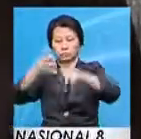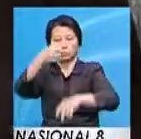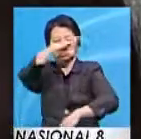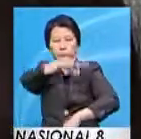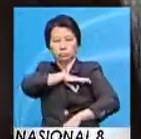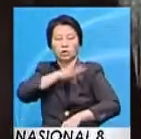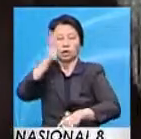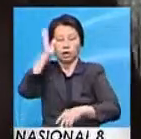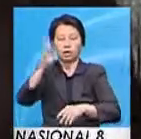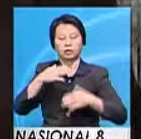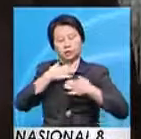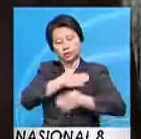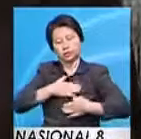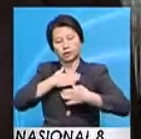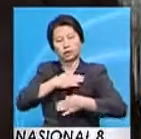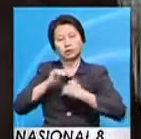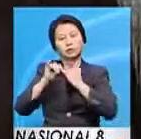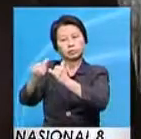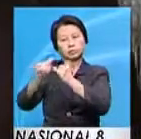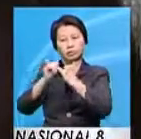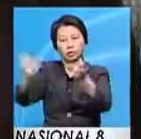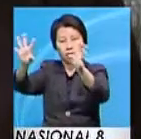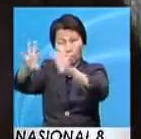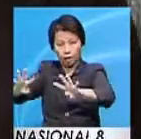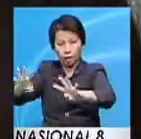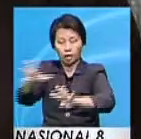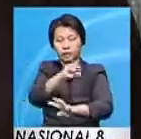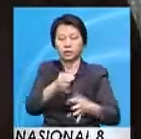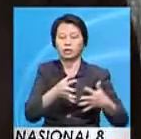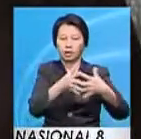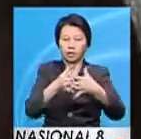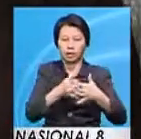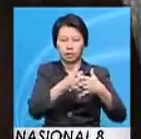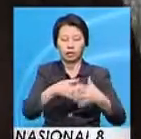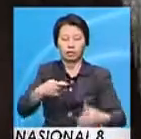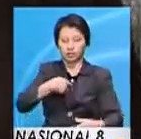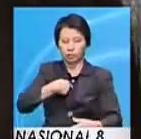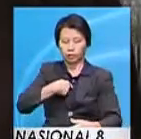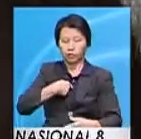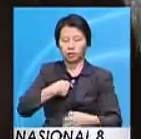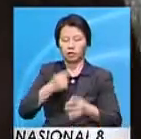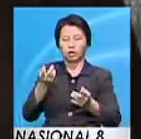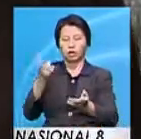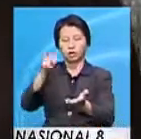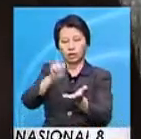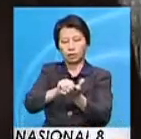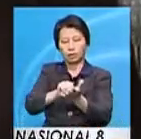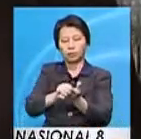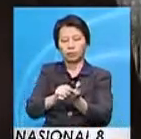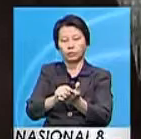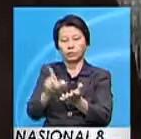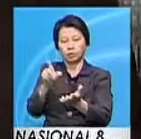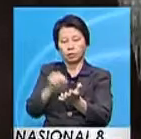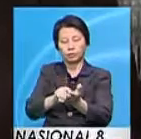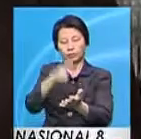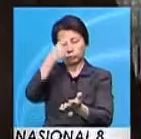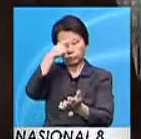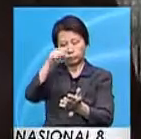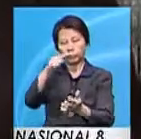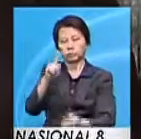yang bakal dinikmati bersama ASEAN dan Amerika Syarikat. Ivan Toh, Sunny Lens, California untuk TV1.